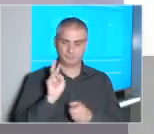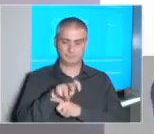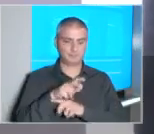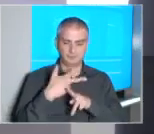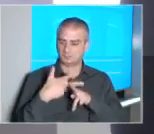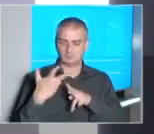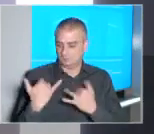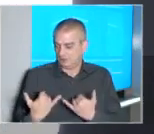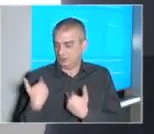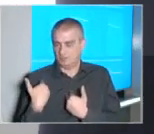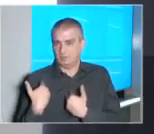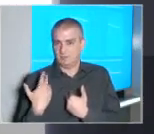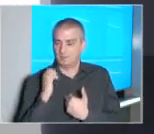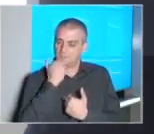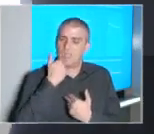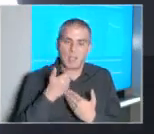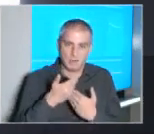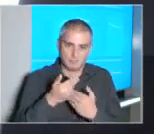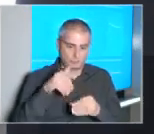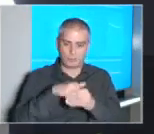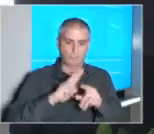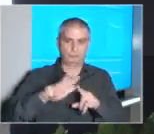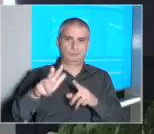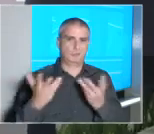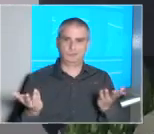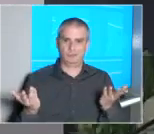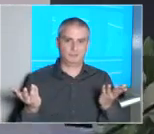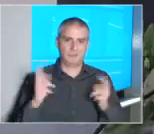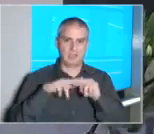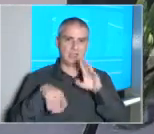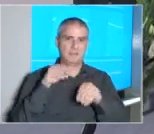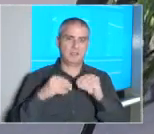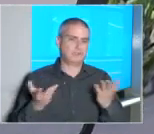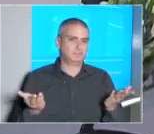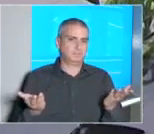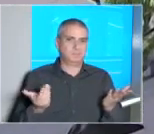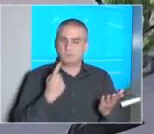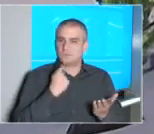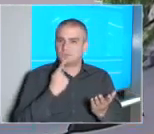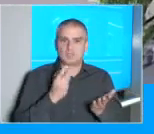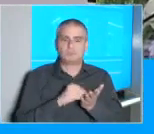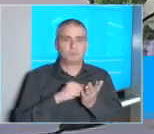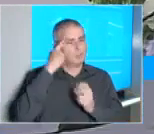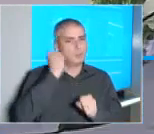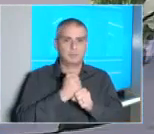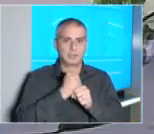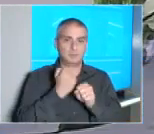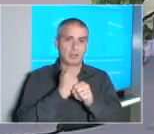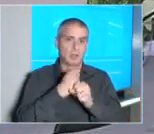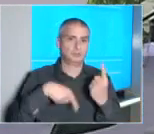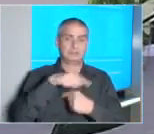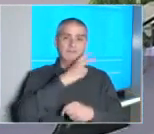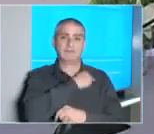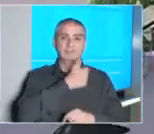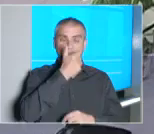מונו אך היום או אך מחר, כבר לאחר הבחירות האחרונות. לכן לא ברור למה נתניהו מתעקש כל כך על הסבב הזה.